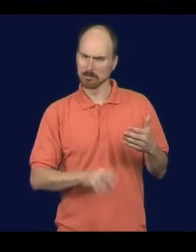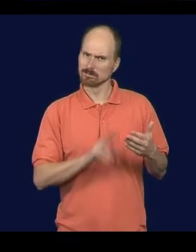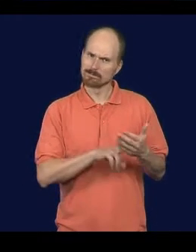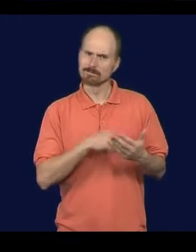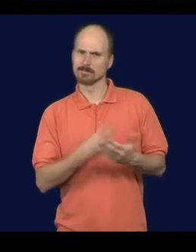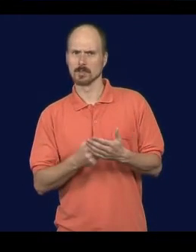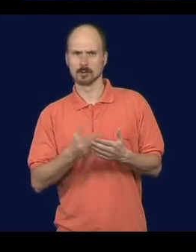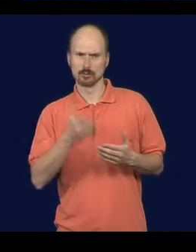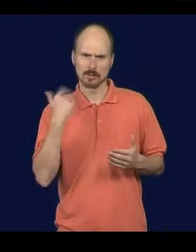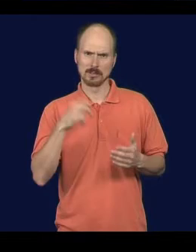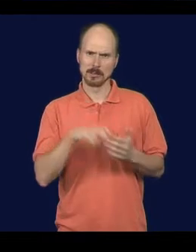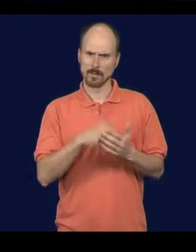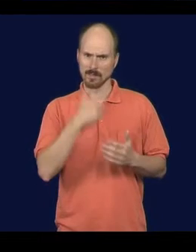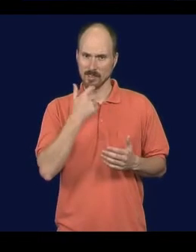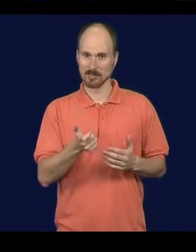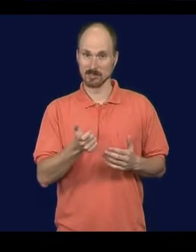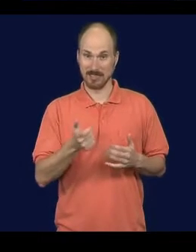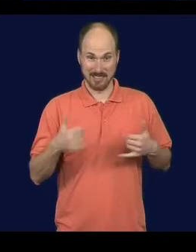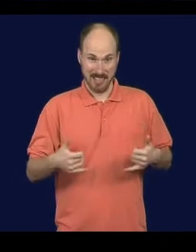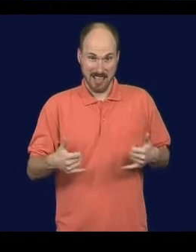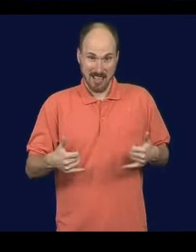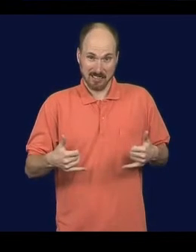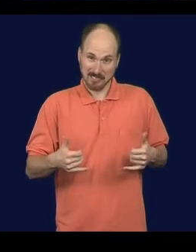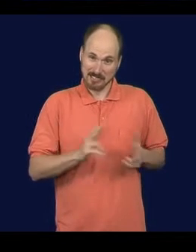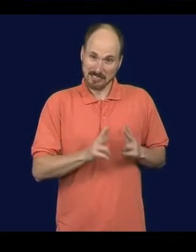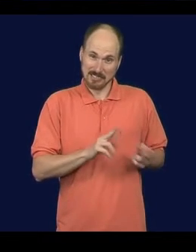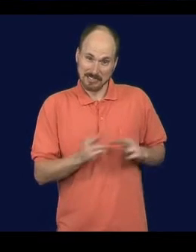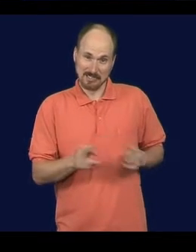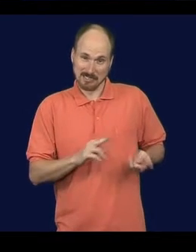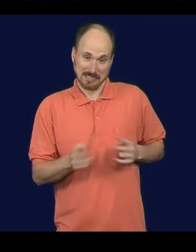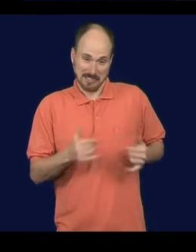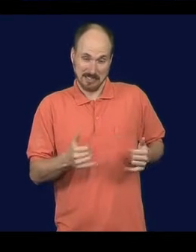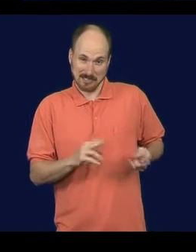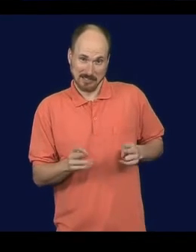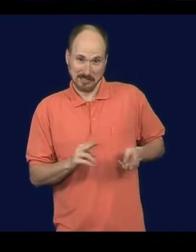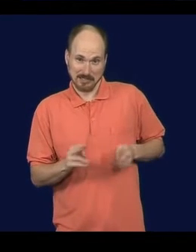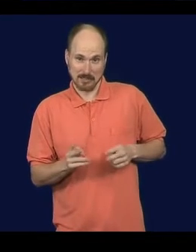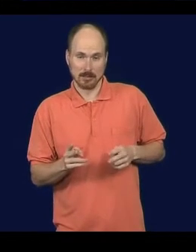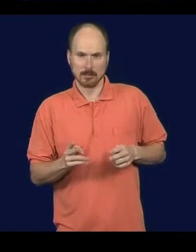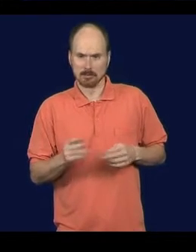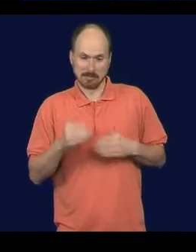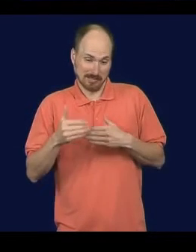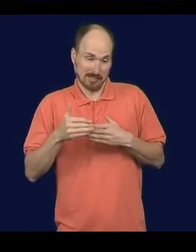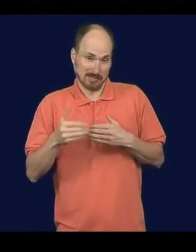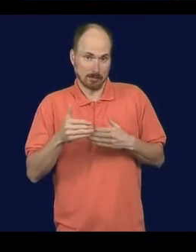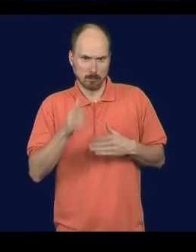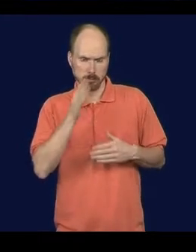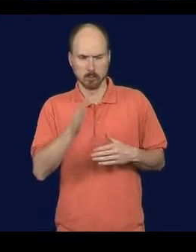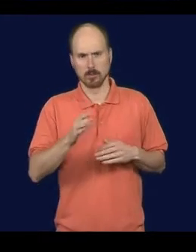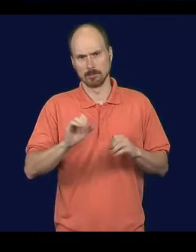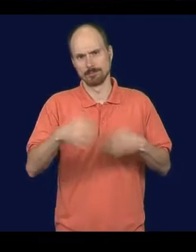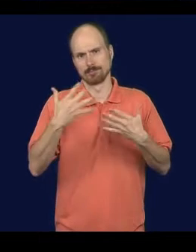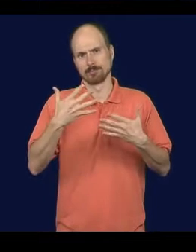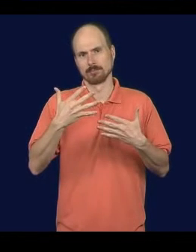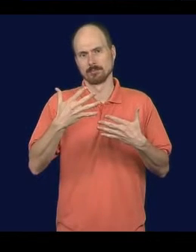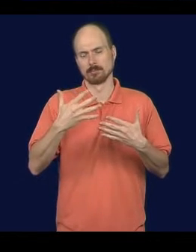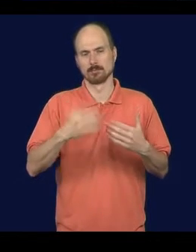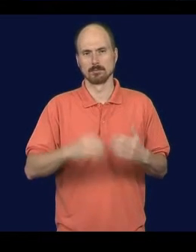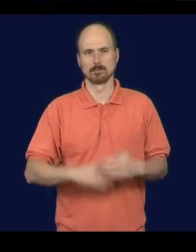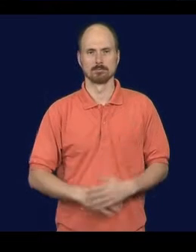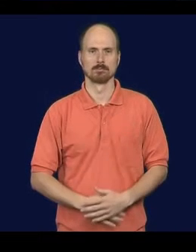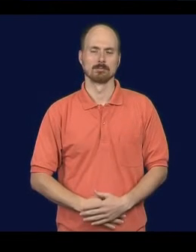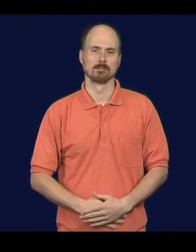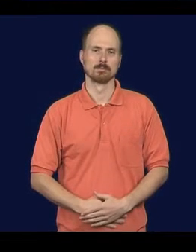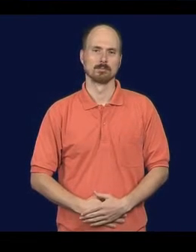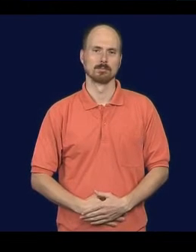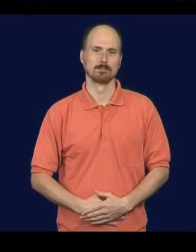teďkom vlastně kolega, jelikož já jsem tady spíše tak tlumočit jeho vizi, já s ním spolupracuji na jiném projektu,